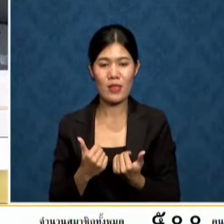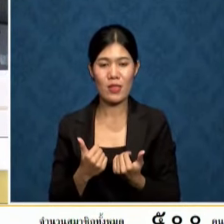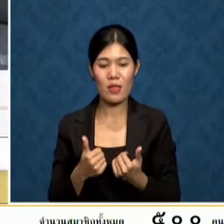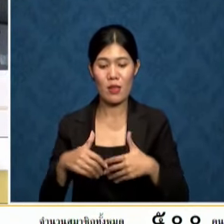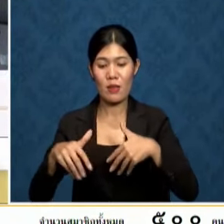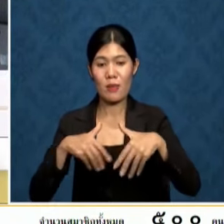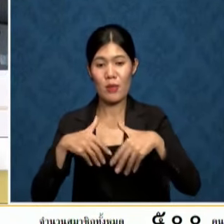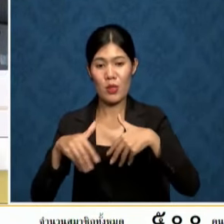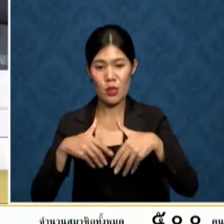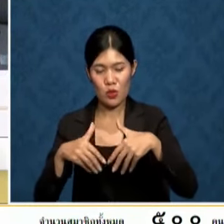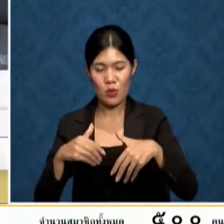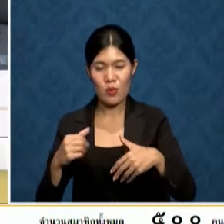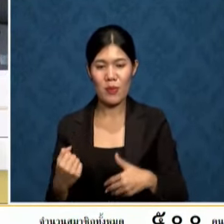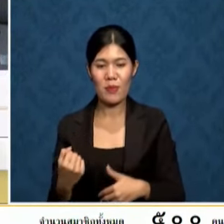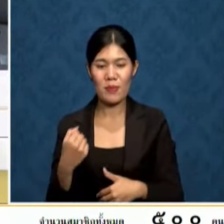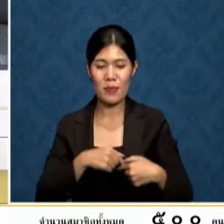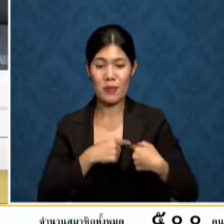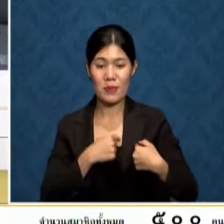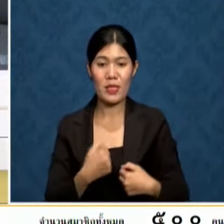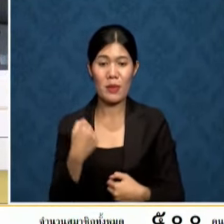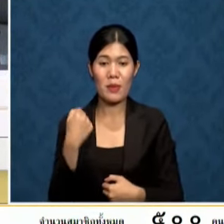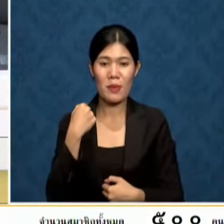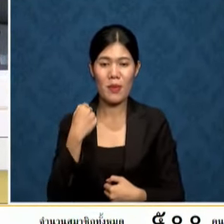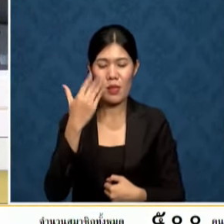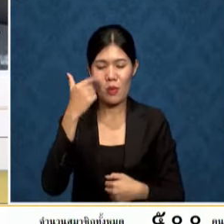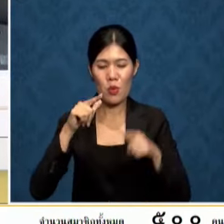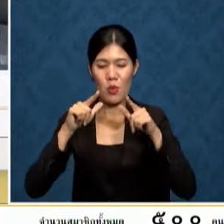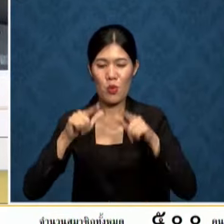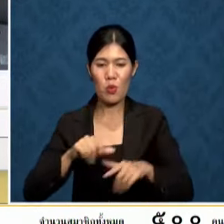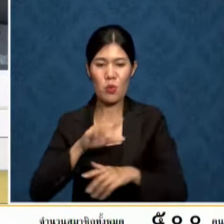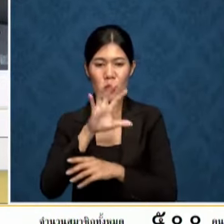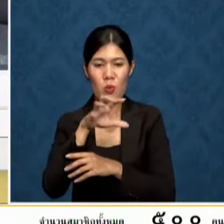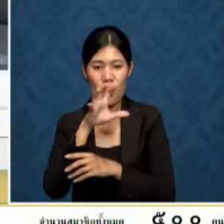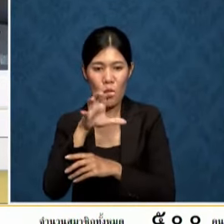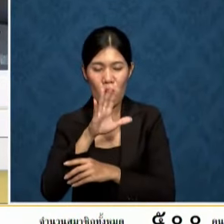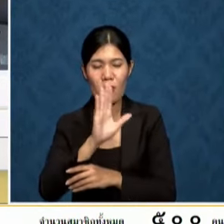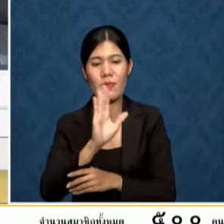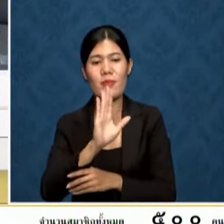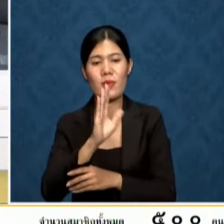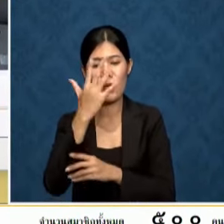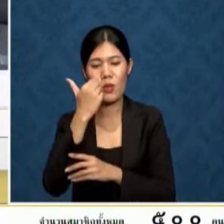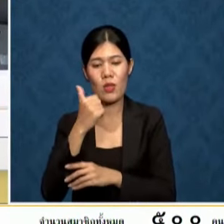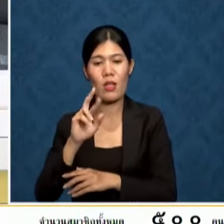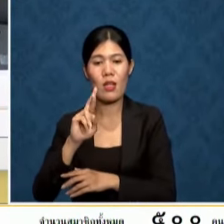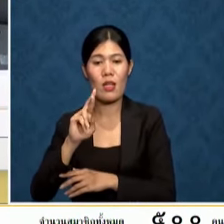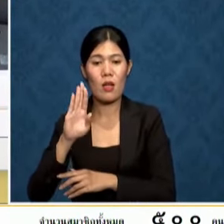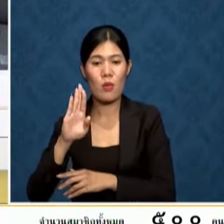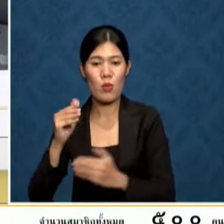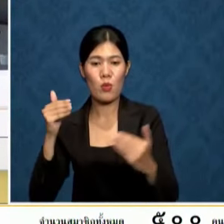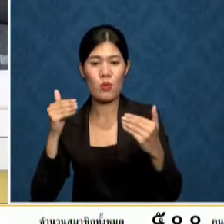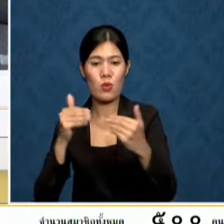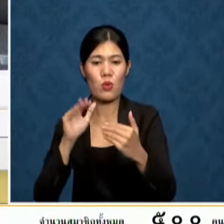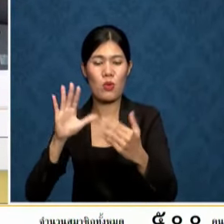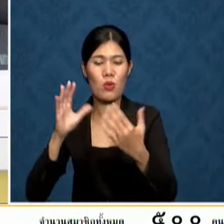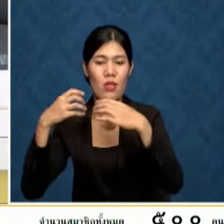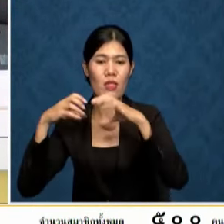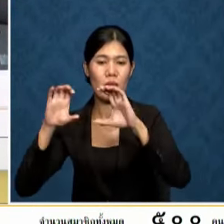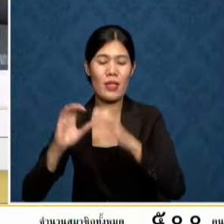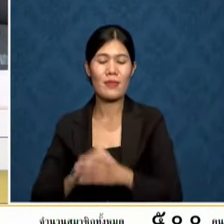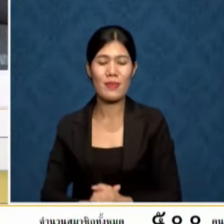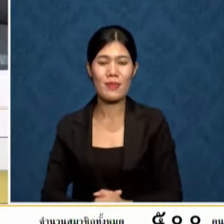ประชาชนเกิดความมั่นใจและลดการถูกหลอกลวงผ่านทางระบบอย่างเช่นเรื่องแกงCall Centerได้อีก